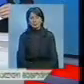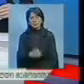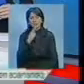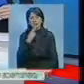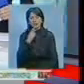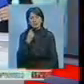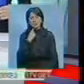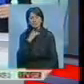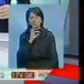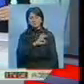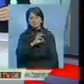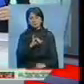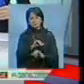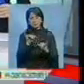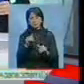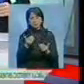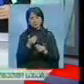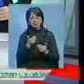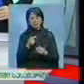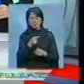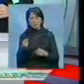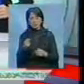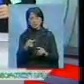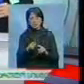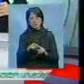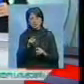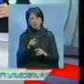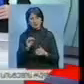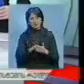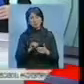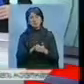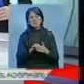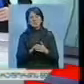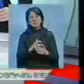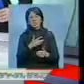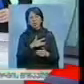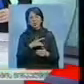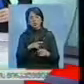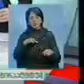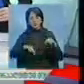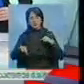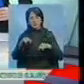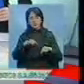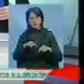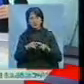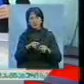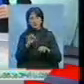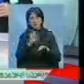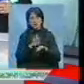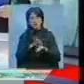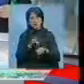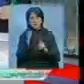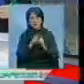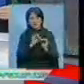თამბაქოსა და ალკოჰოლის მოხმარების ზრდამ და ცხოვრების პასიური წესი. ეს ის მიზეზებია, რომლებიც გულის ზარფთა და სხვა არაგადამდები